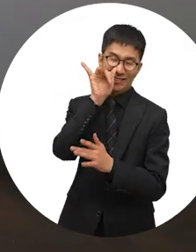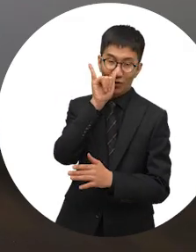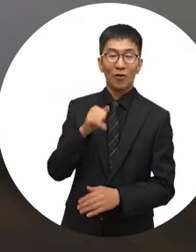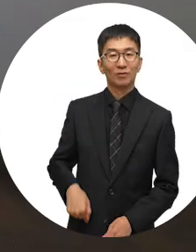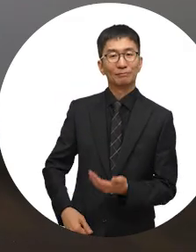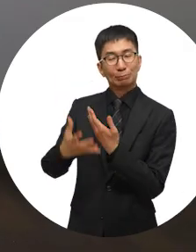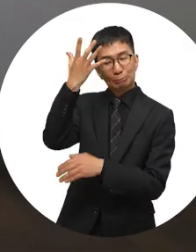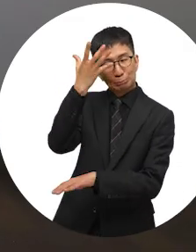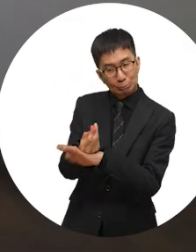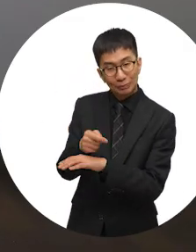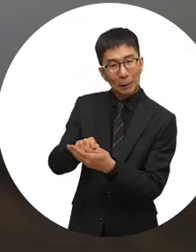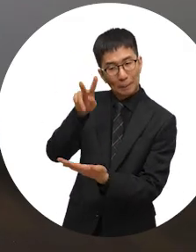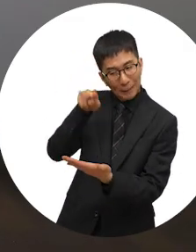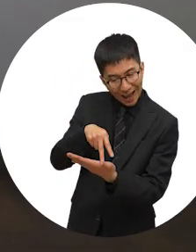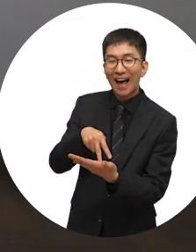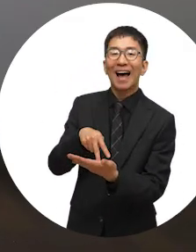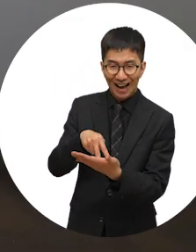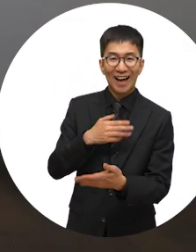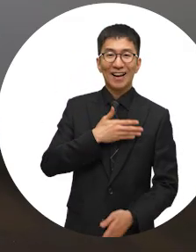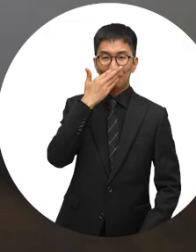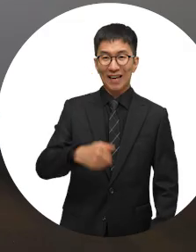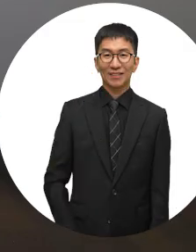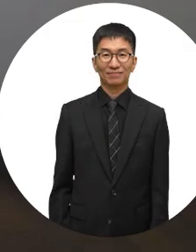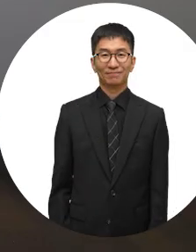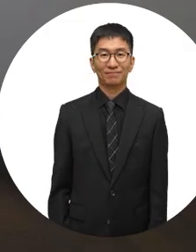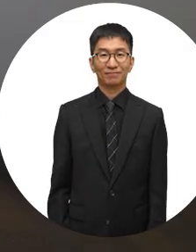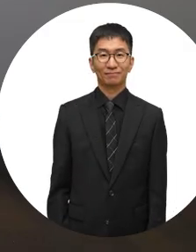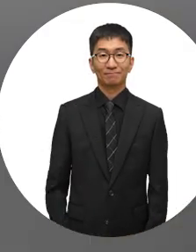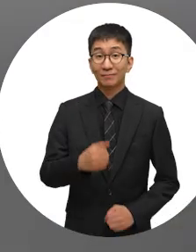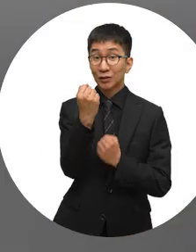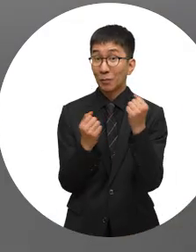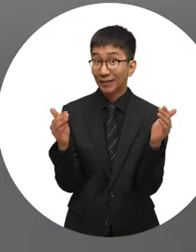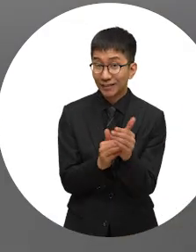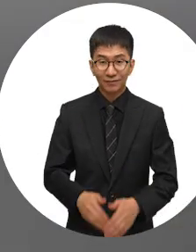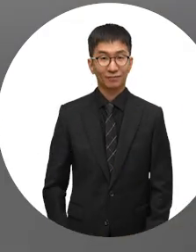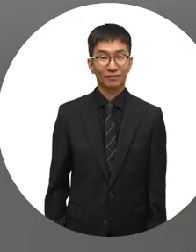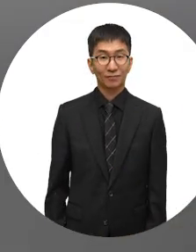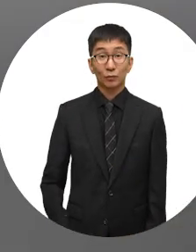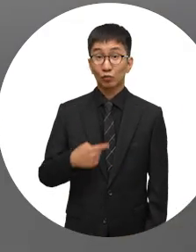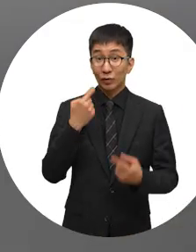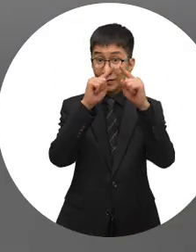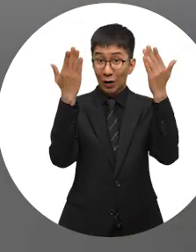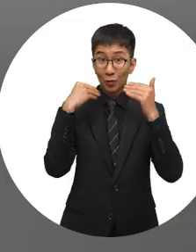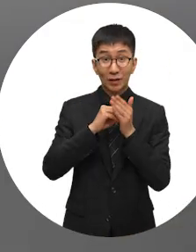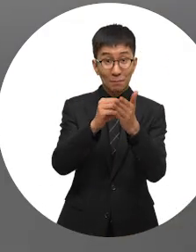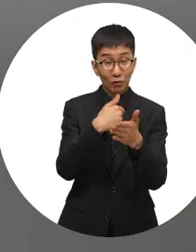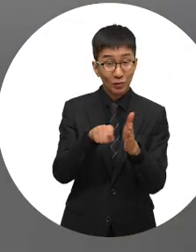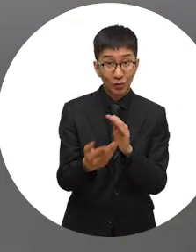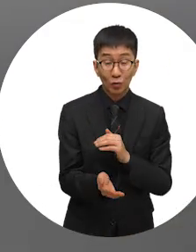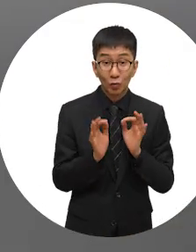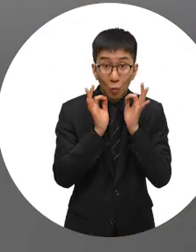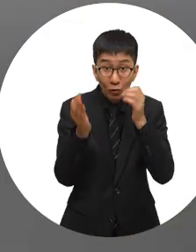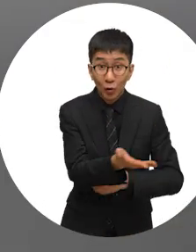자료실에서 가이드북으로 접속하시면 더욱 자세한 내용을 확인하실 수 있습니다. 이상으로 설명을 마치며 경기대학교 입학을